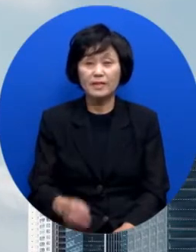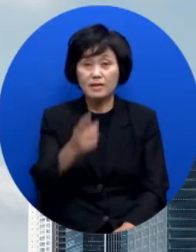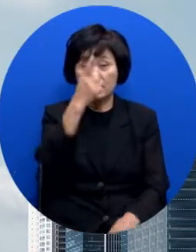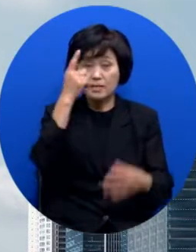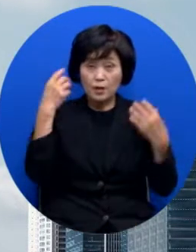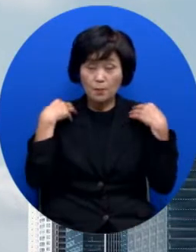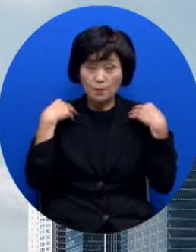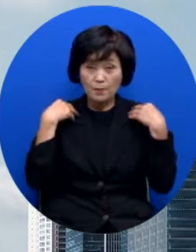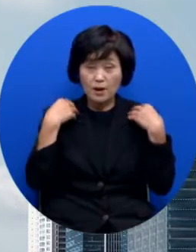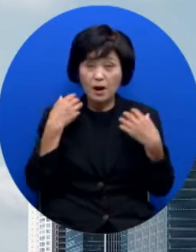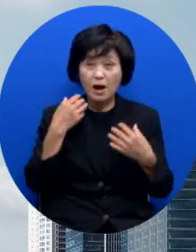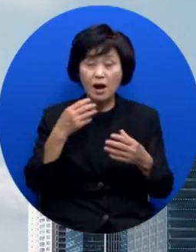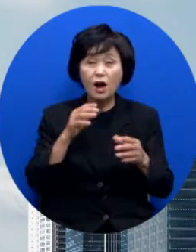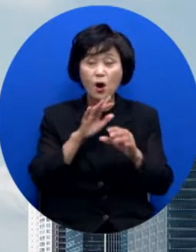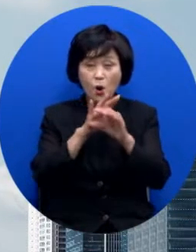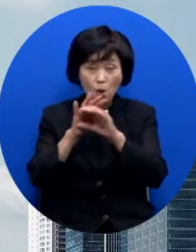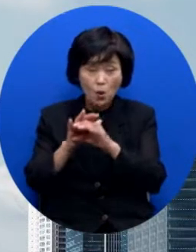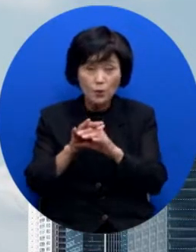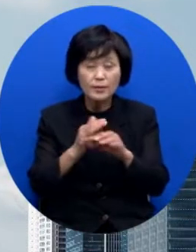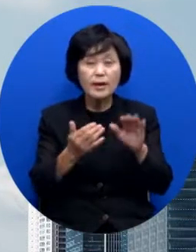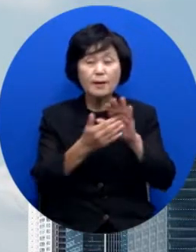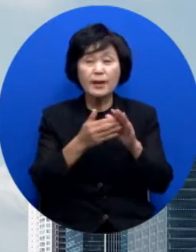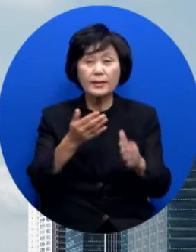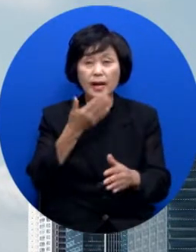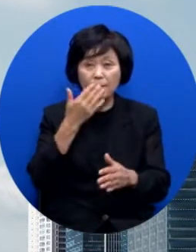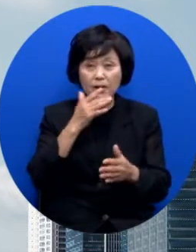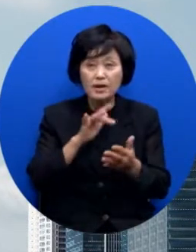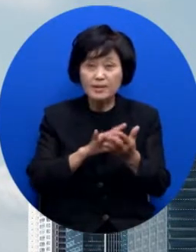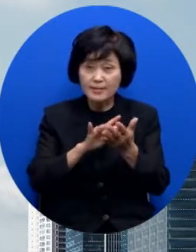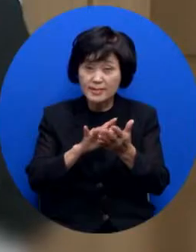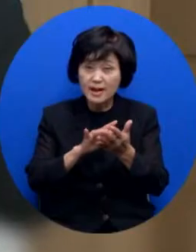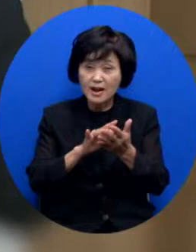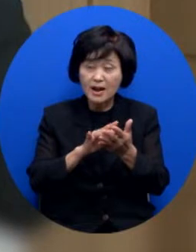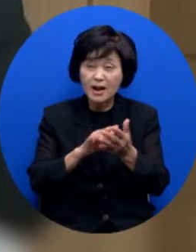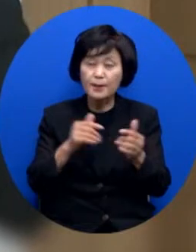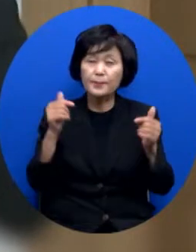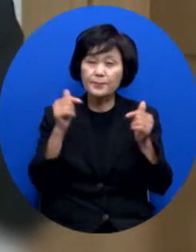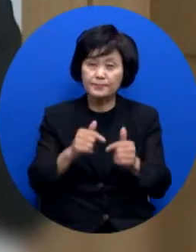정부가 먹는 코로나 치료제 처방 절차를 간소화했습니다.